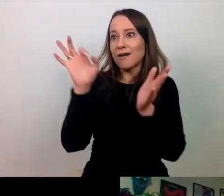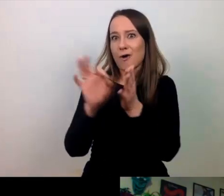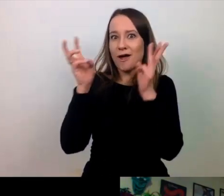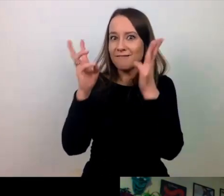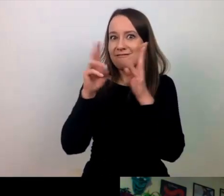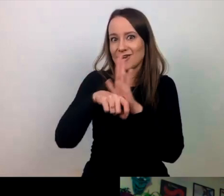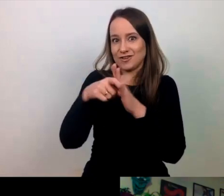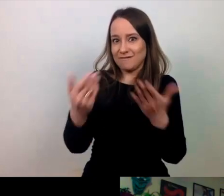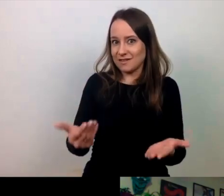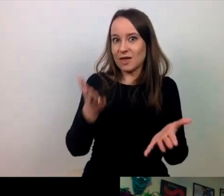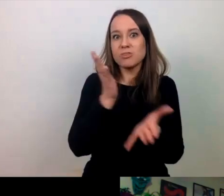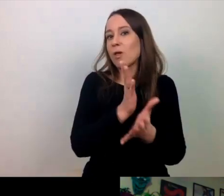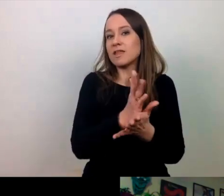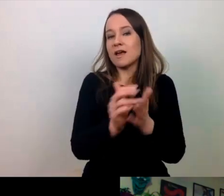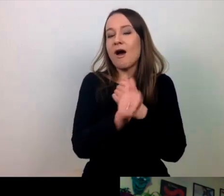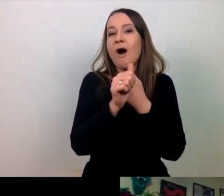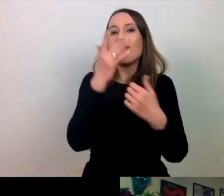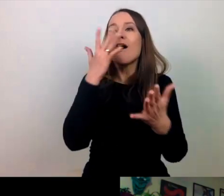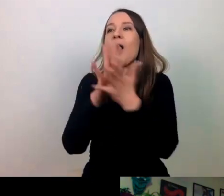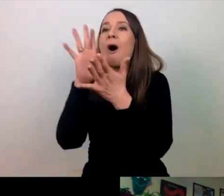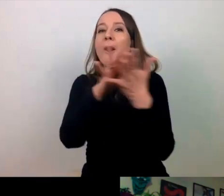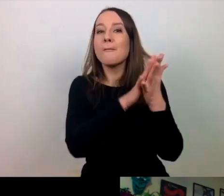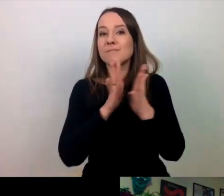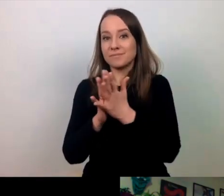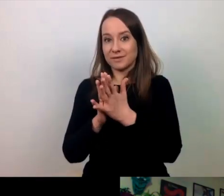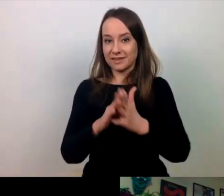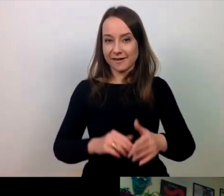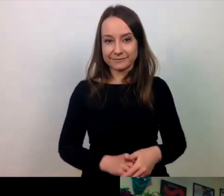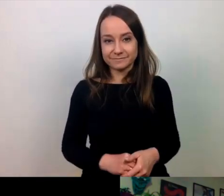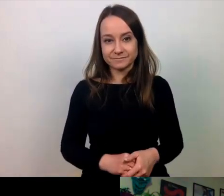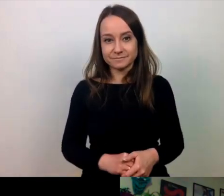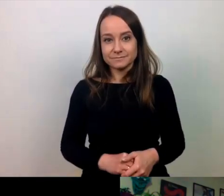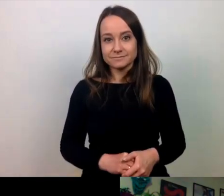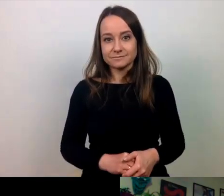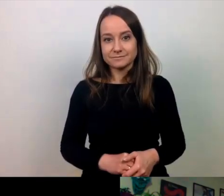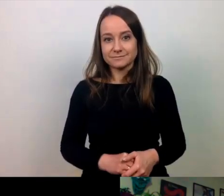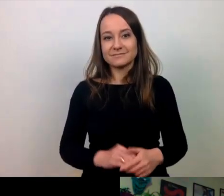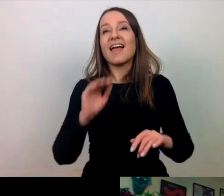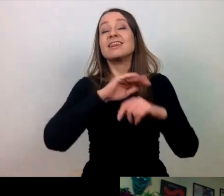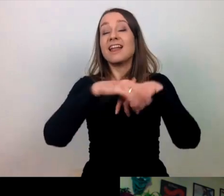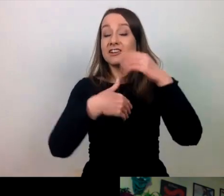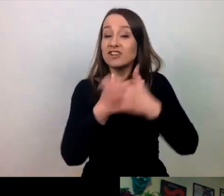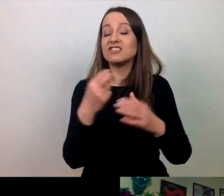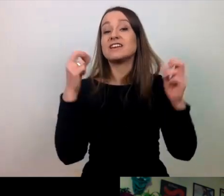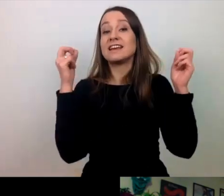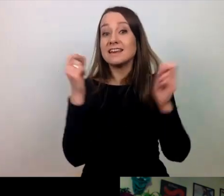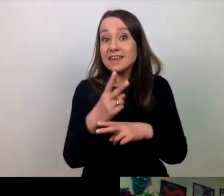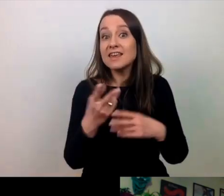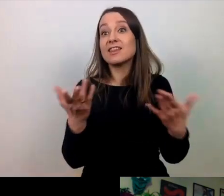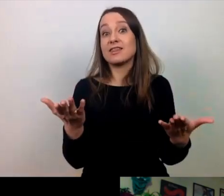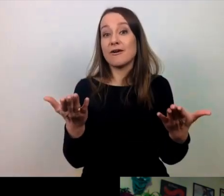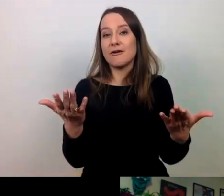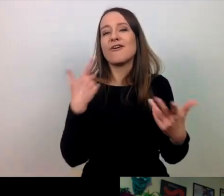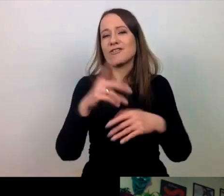tylko kwestie opinii i perspektyw. I jednak kino całe szczęście jest takim polem, na którym się spotkać mogą wszyscy